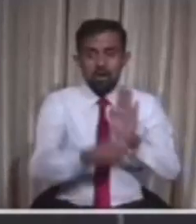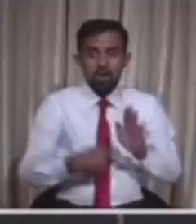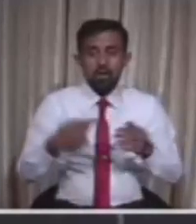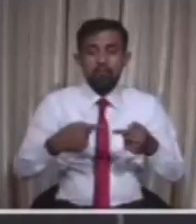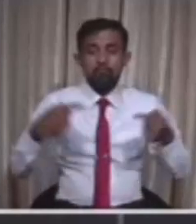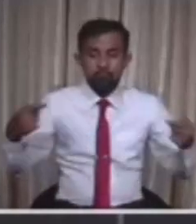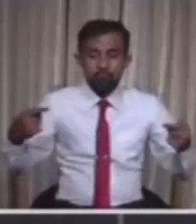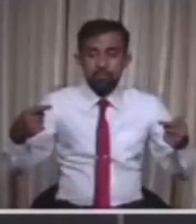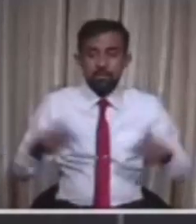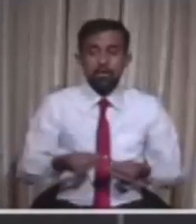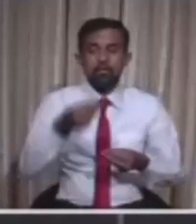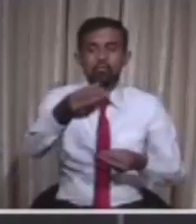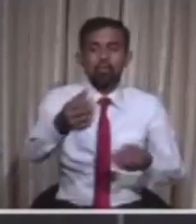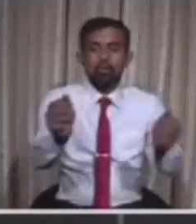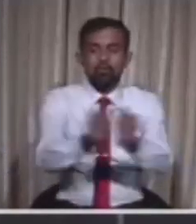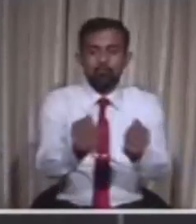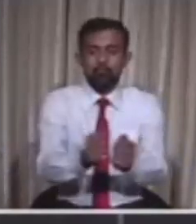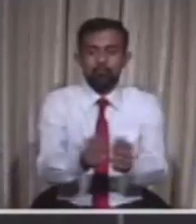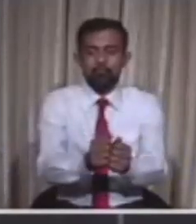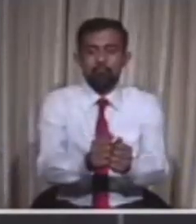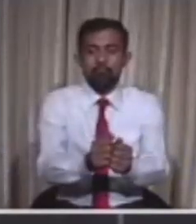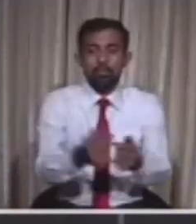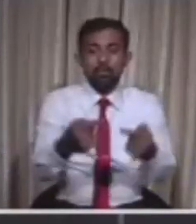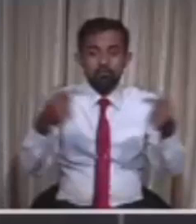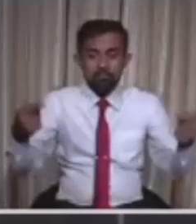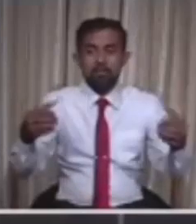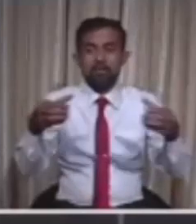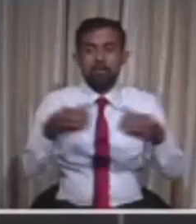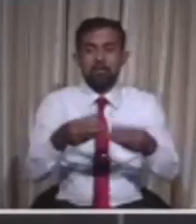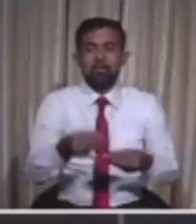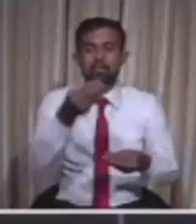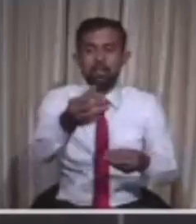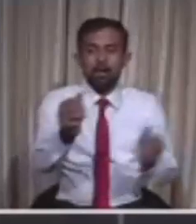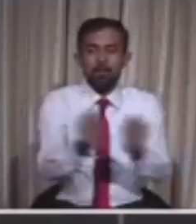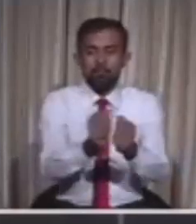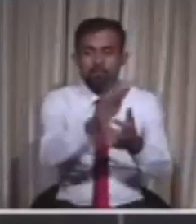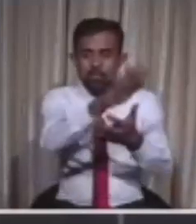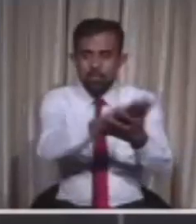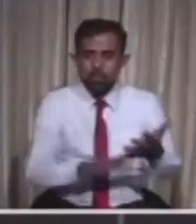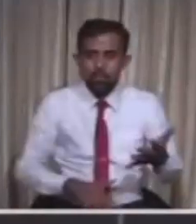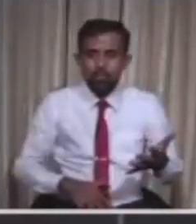විපක්ෂය ඉදිරිපත් කරනවා වැඩපිළිවෙල කරු කතා නායකතුමනි විපක්ෂය ඉදිරිපත් කරනවා අද වැඩපිළිවෙල